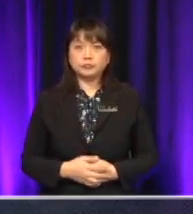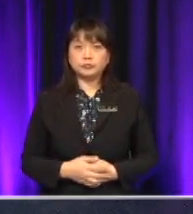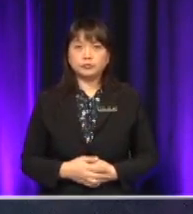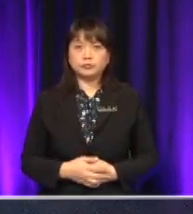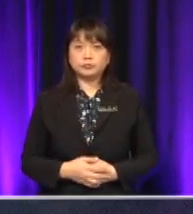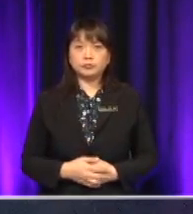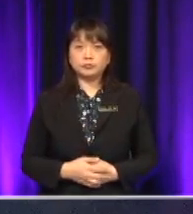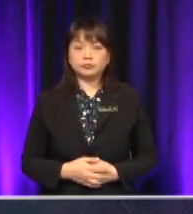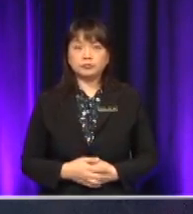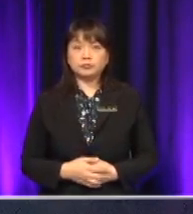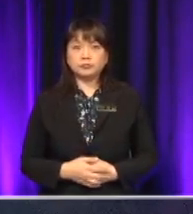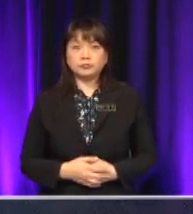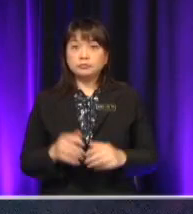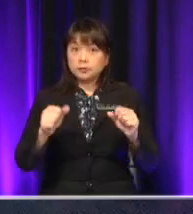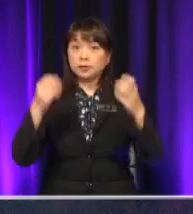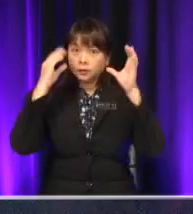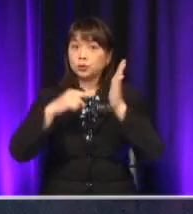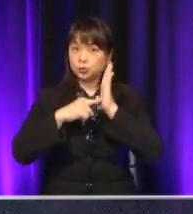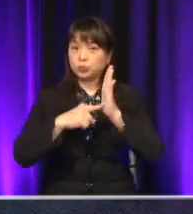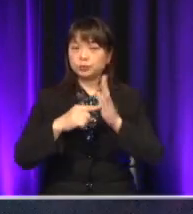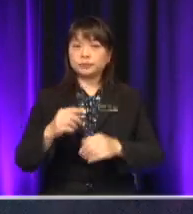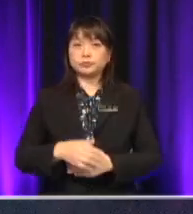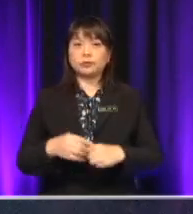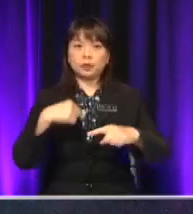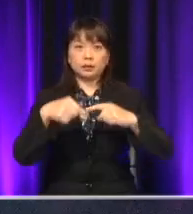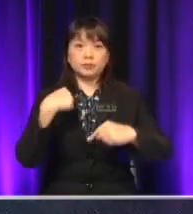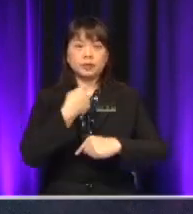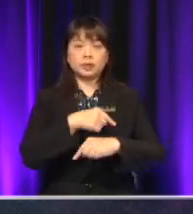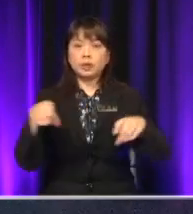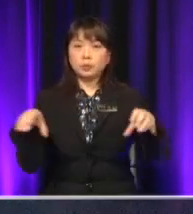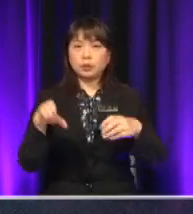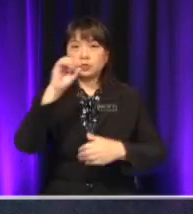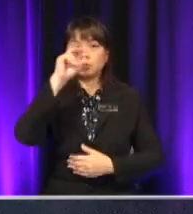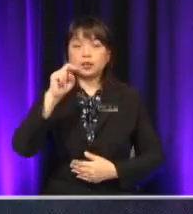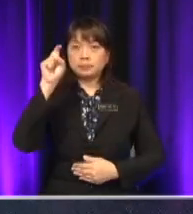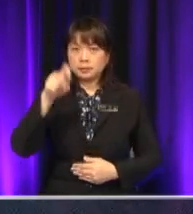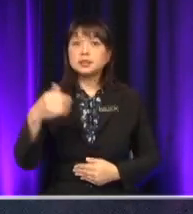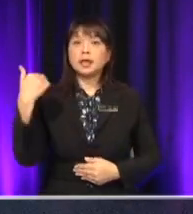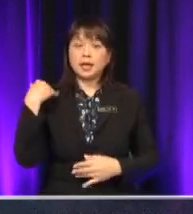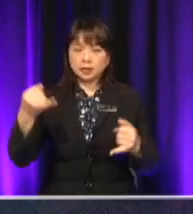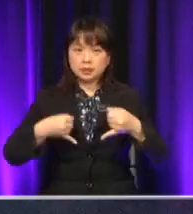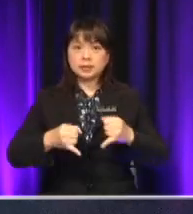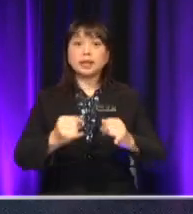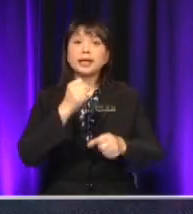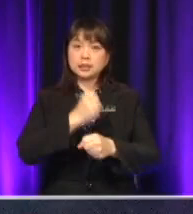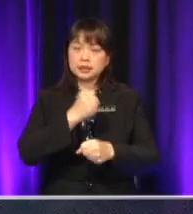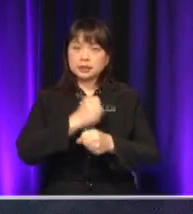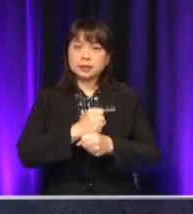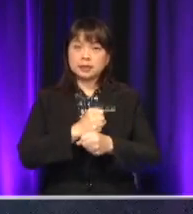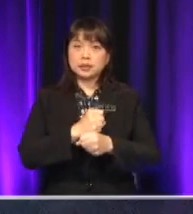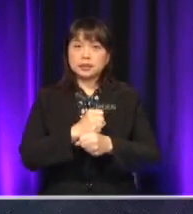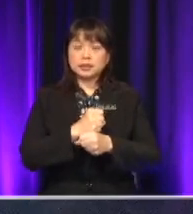contoh soalan pertama? Boleh, cikgu. Boleh ya? Okey. Bila kita buat soalan, pastikan kita ada jalan kerja. Okey, soalan pertama dia